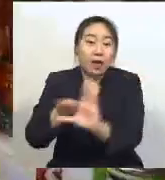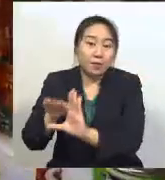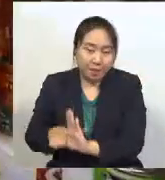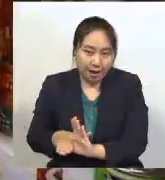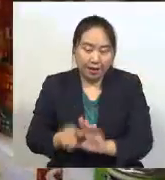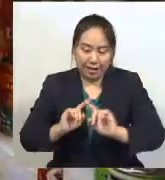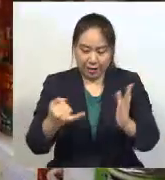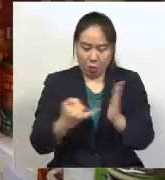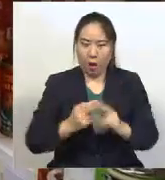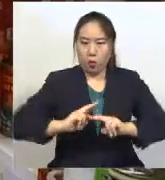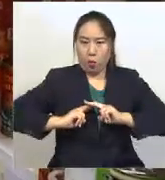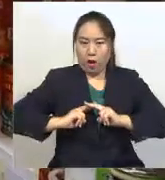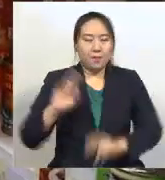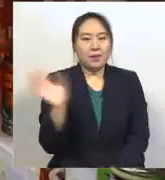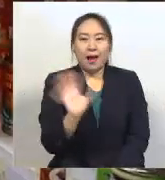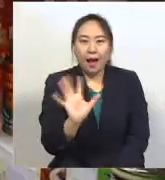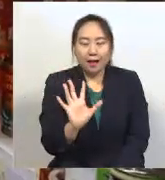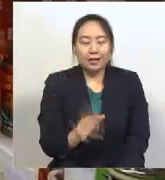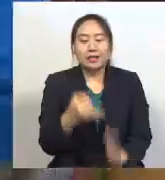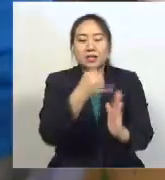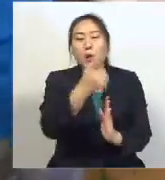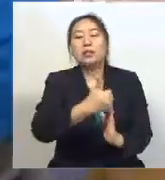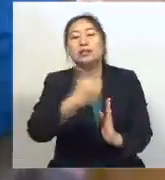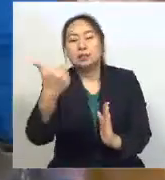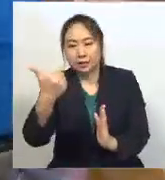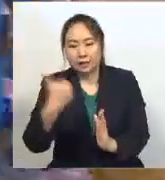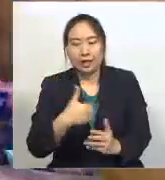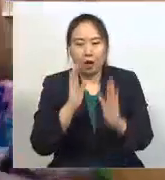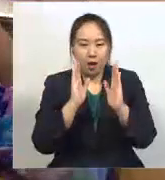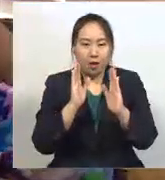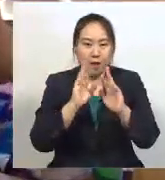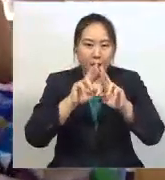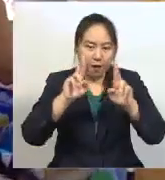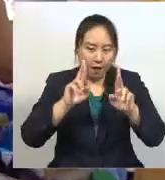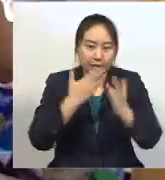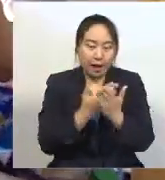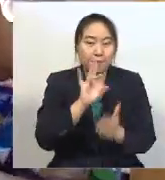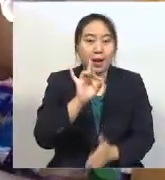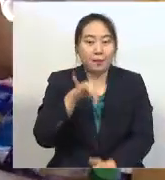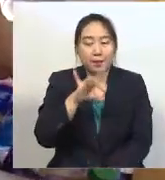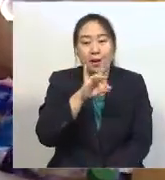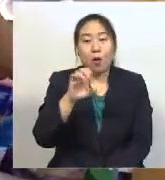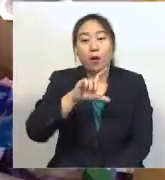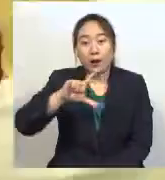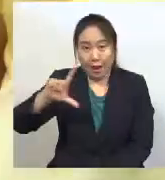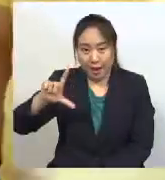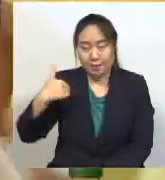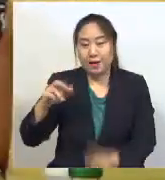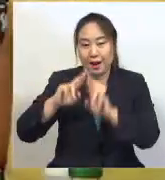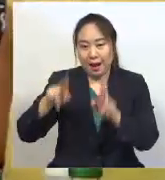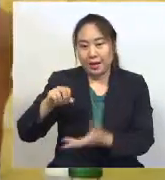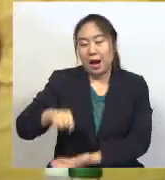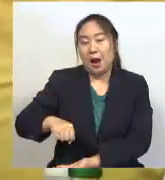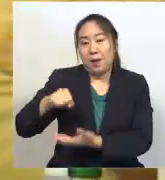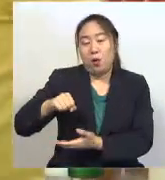เว้นจังหวัดในภูมิลำเนาหรือในทะเบียนบ้านเนี่ยนะคะมีจำนวน 8,800 ล้านบาทและร้านค้าที่ได้สิทธิ์